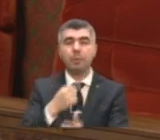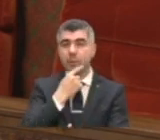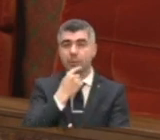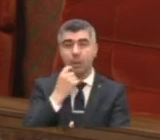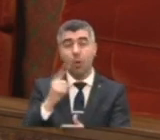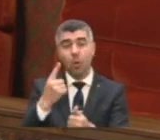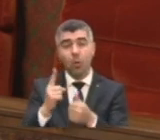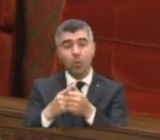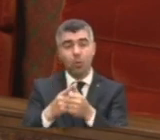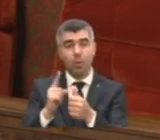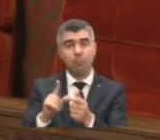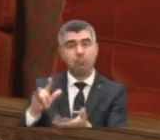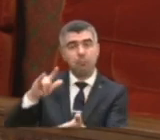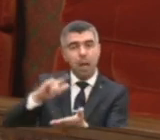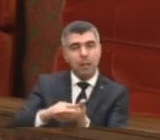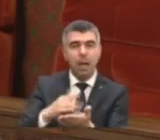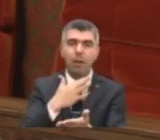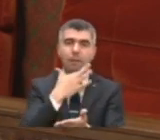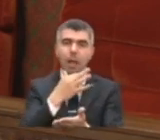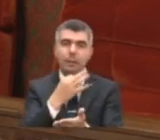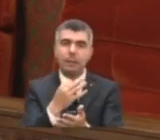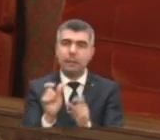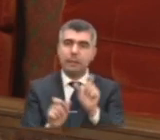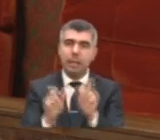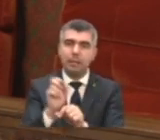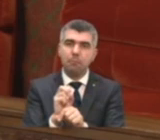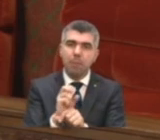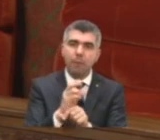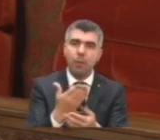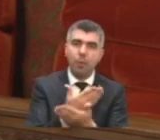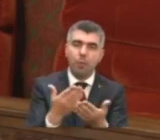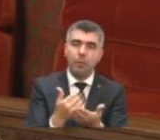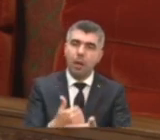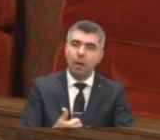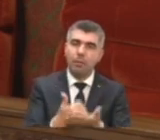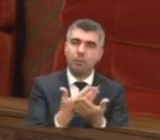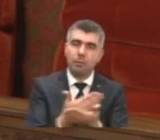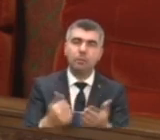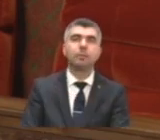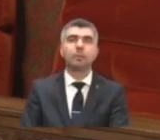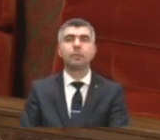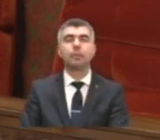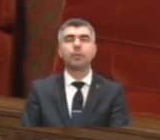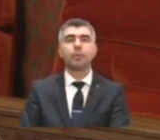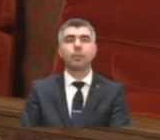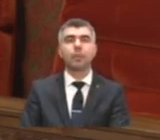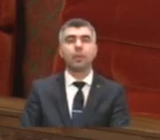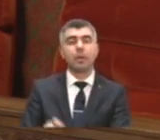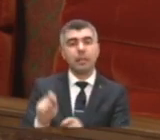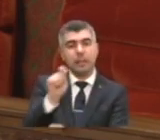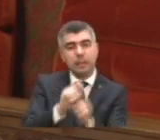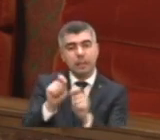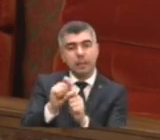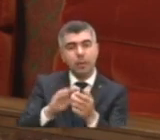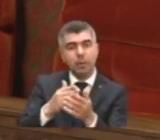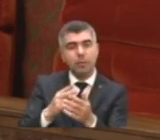سميتو جوده الخدمات المطاريه ولا اير بورت سيرفيس كواليتي تحت اشراف المجلس الدولي للمطارات، وتتم انجاز استطلاعات